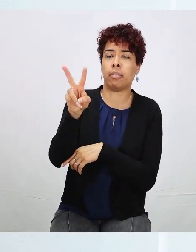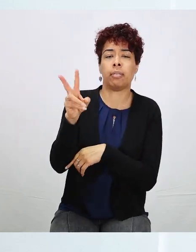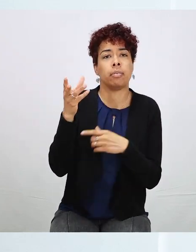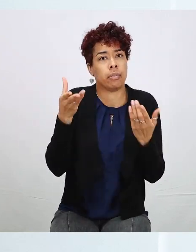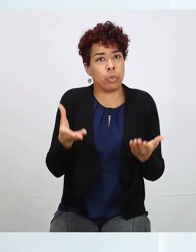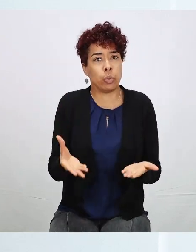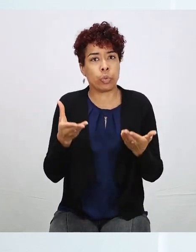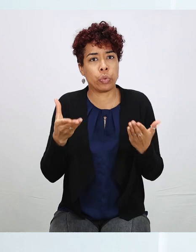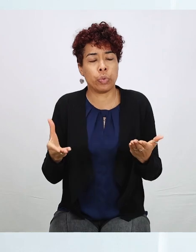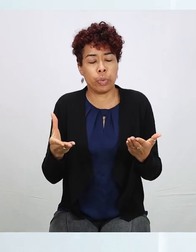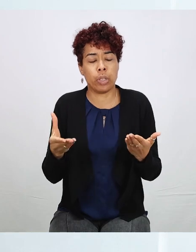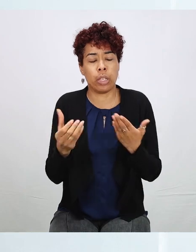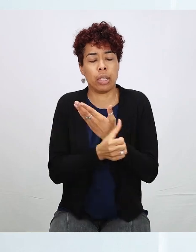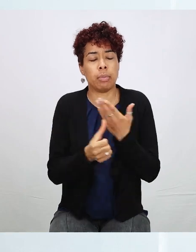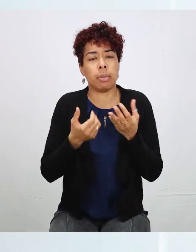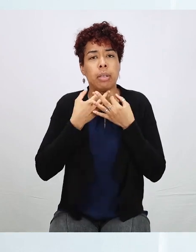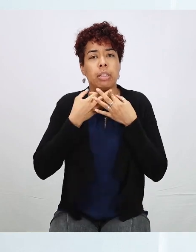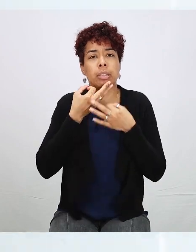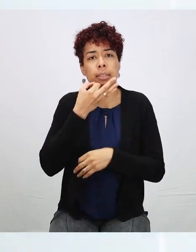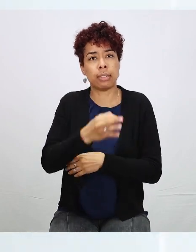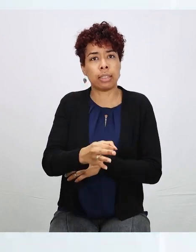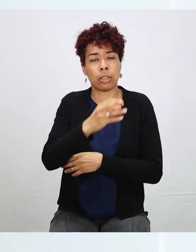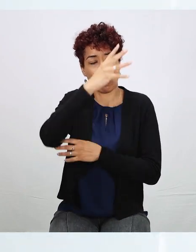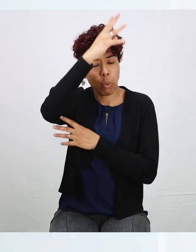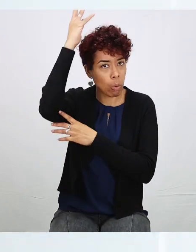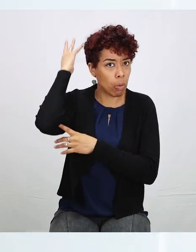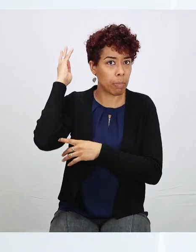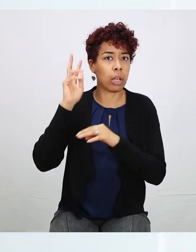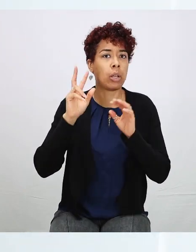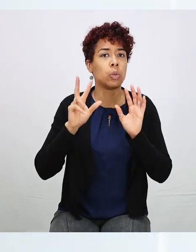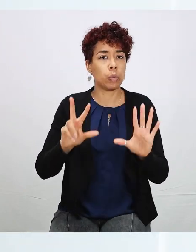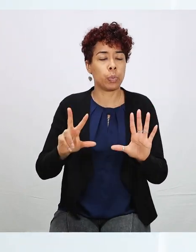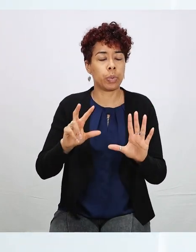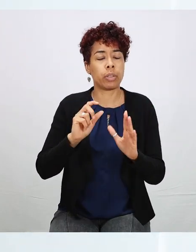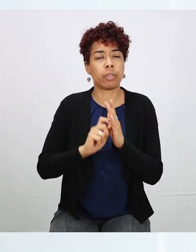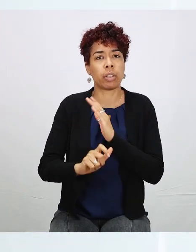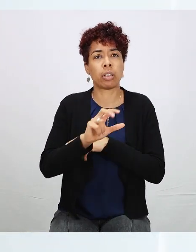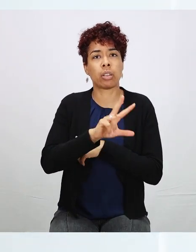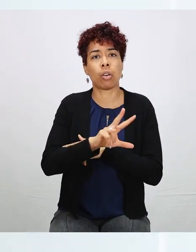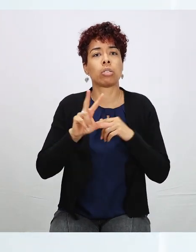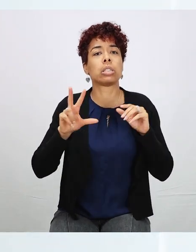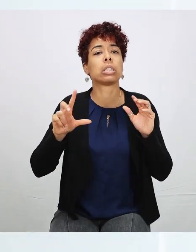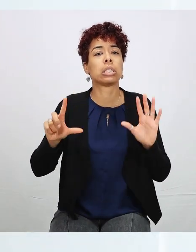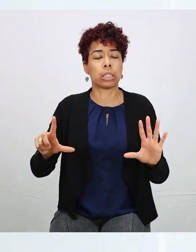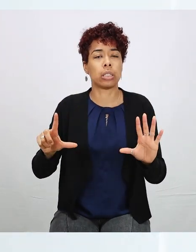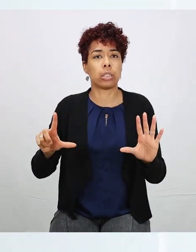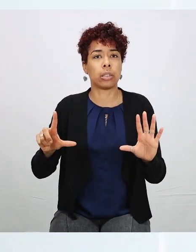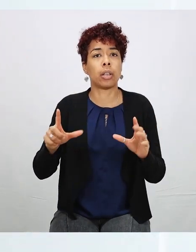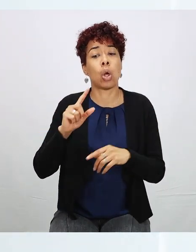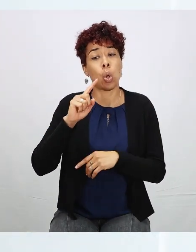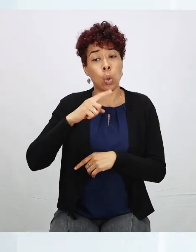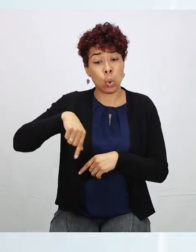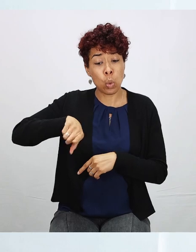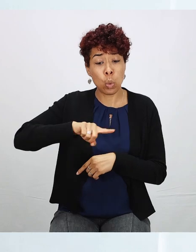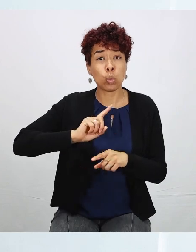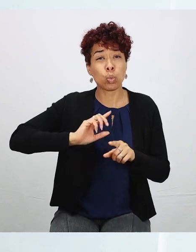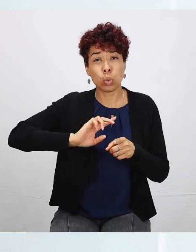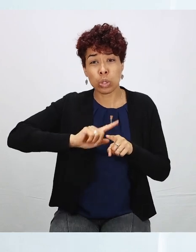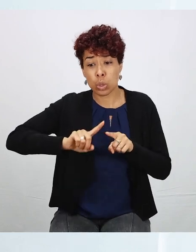qu'aujourd'hui, la Bible déclare dans Romains 8, 37, « Dans toutes ces choses, nous sommes des plus que vainqueurs par celui qui nous a